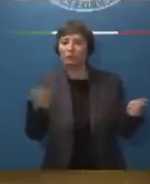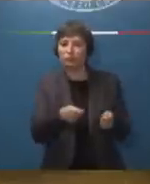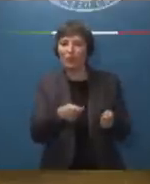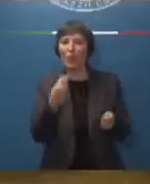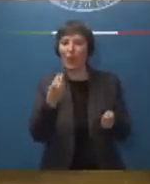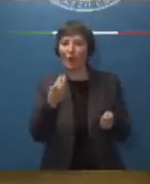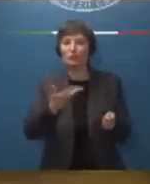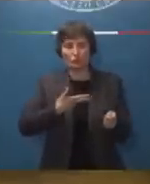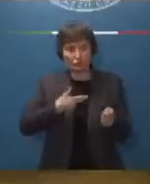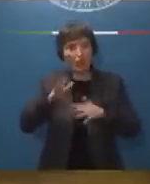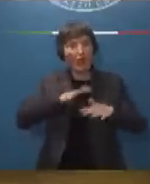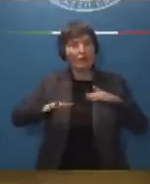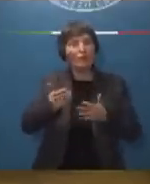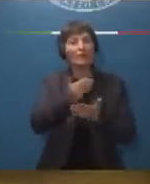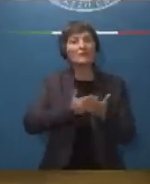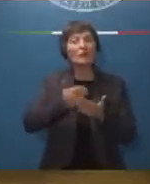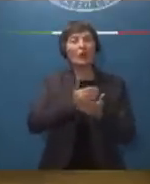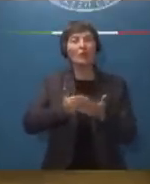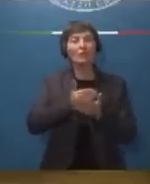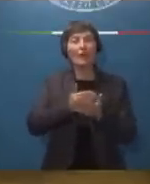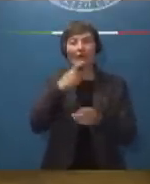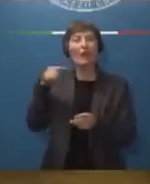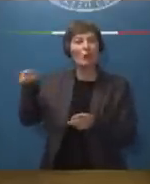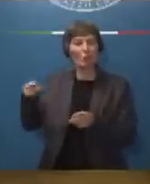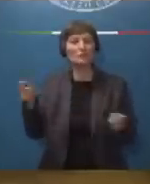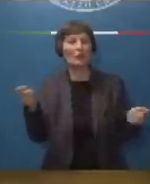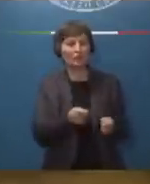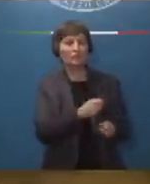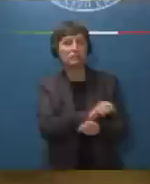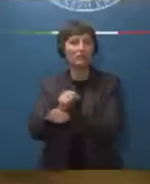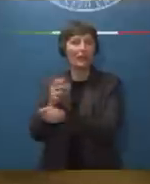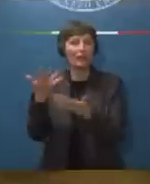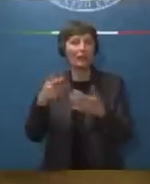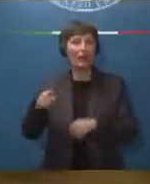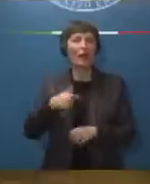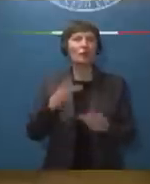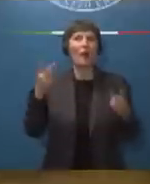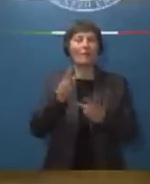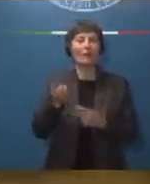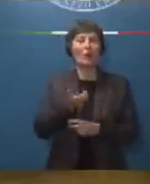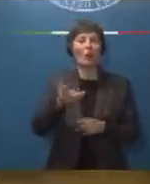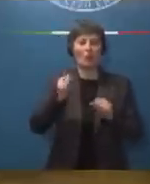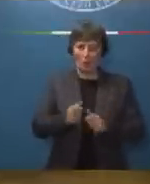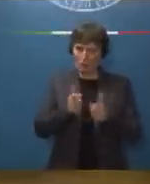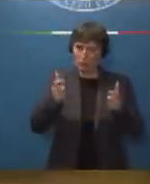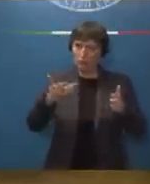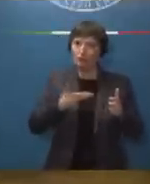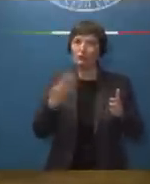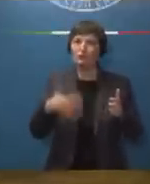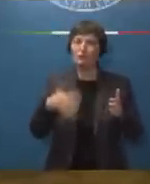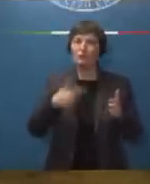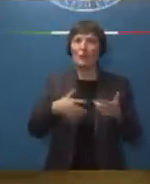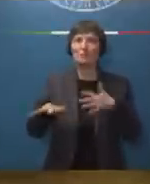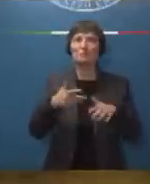e siamo tornati sottratti dalla Russia ma il numero reale può essere decisamente molto più grande almeno 200